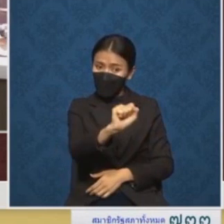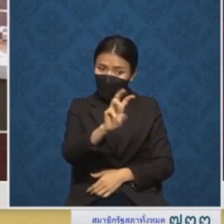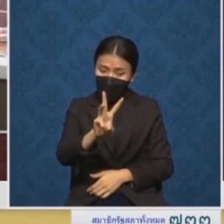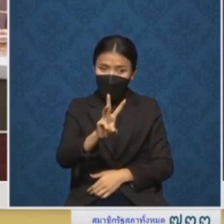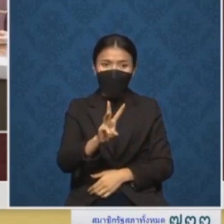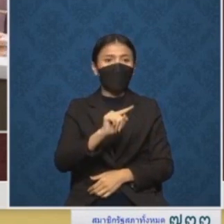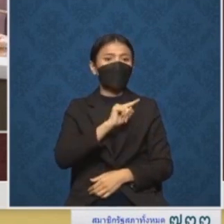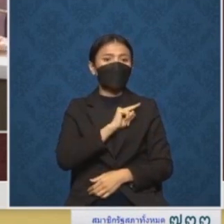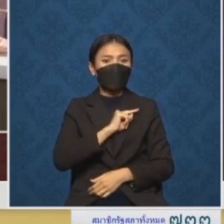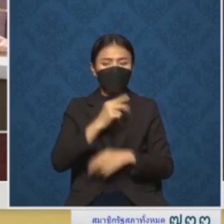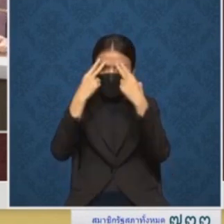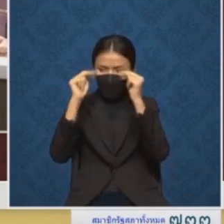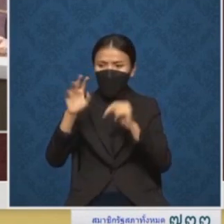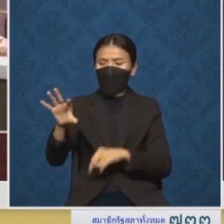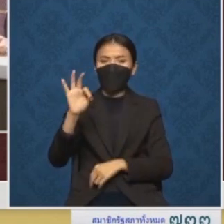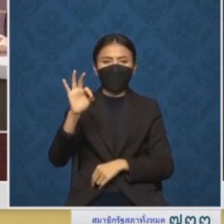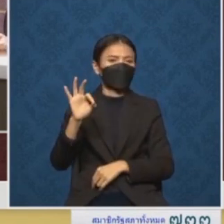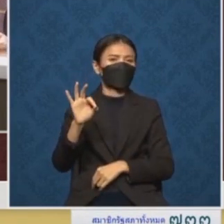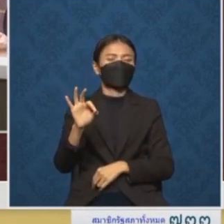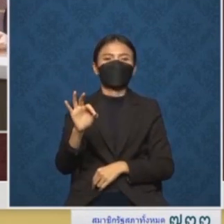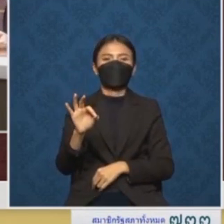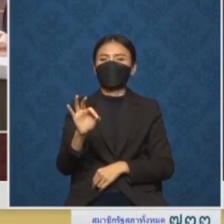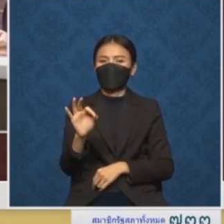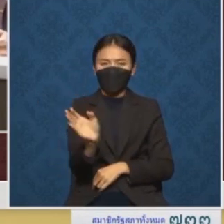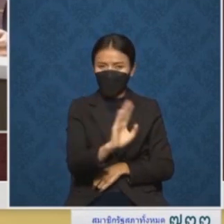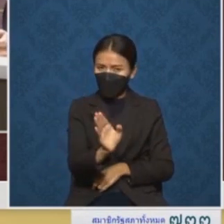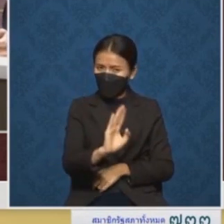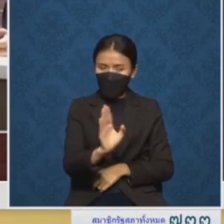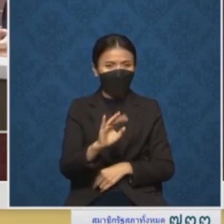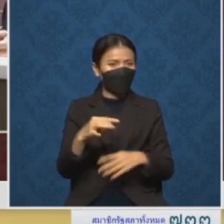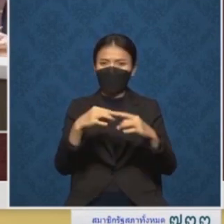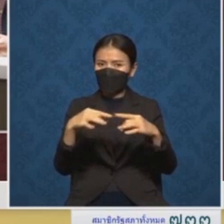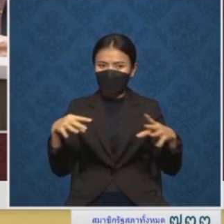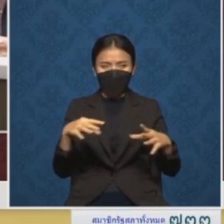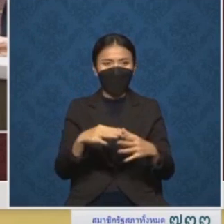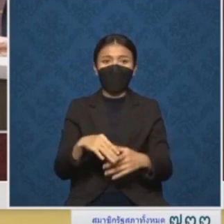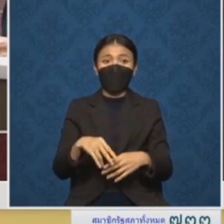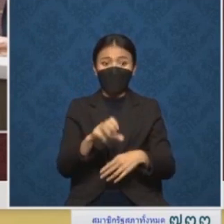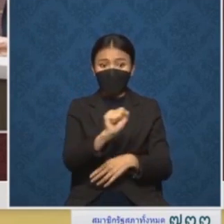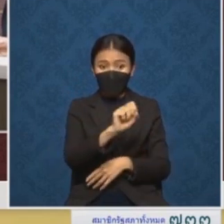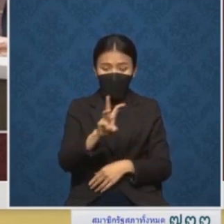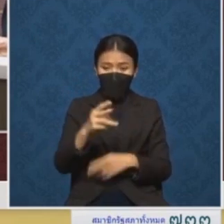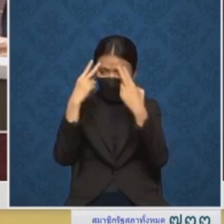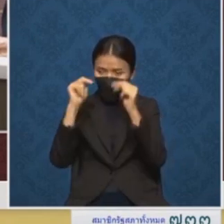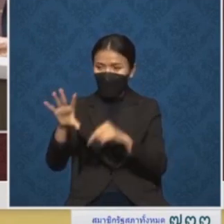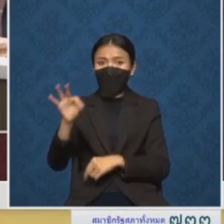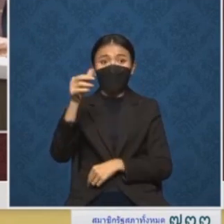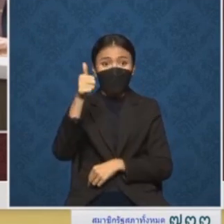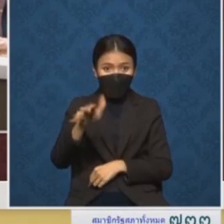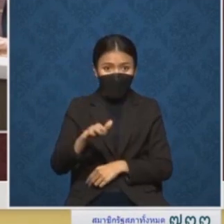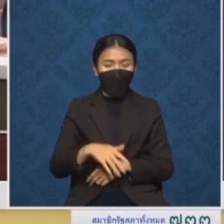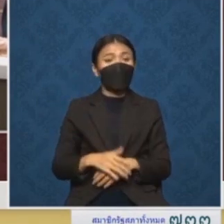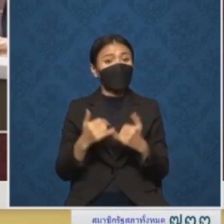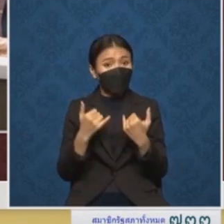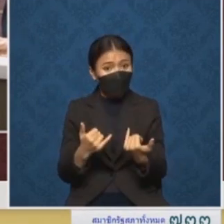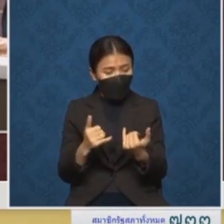ารพดังนั้นกับผมจึงเห็นว่าคงจะไม่เป็นการเสียหายอะไร